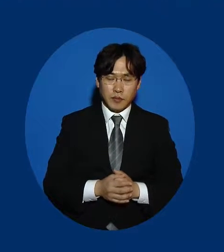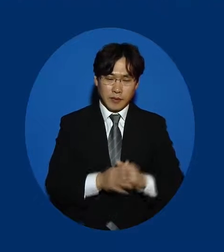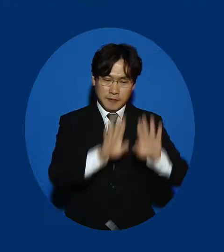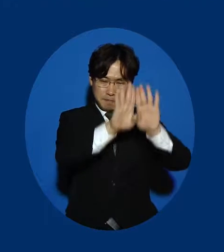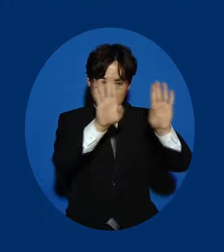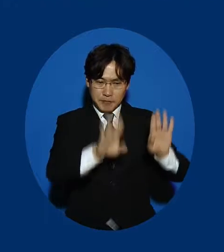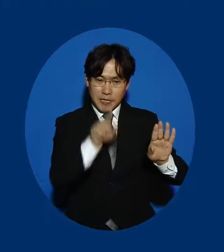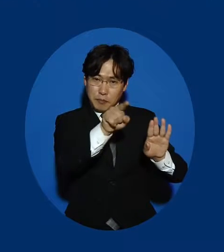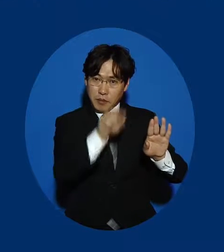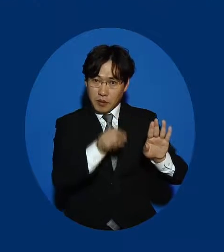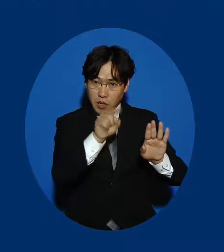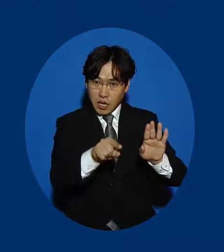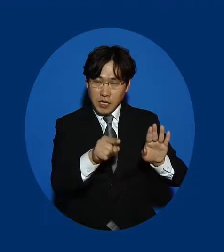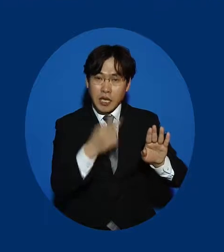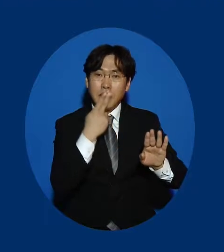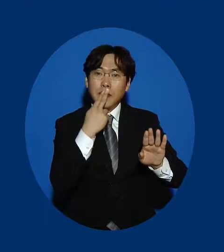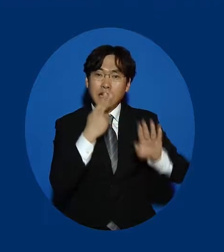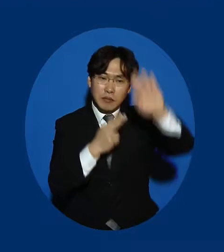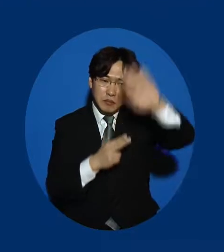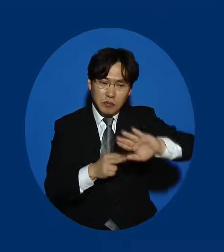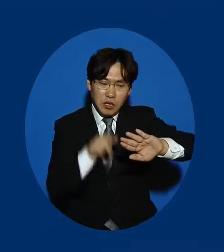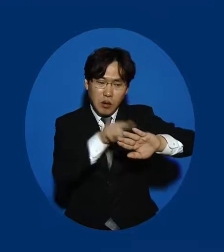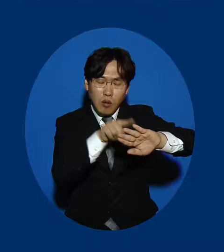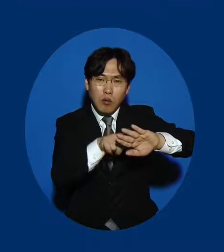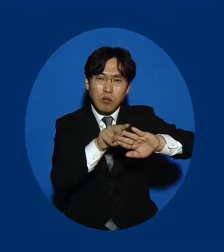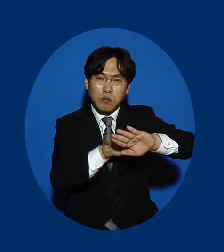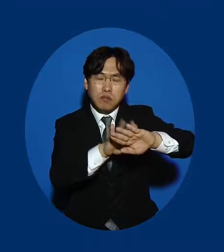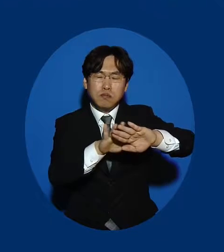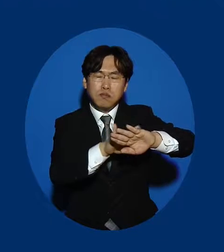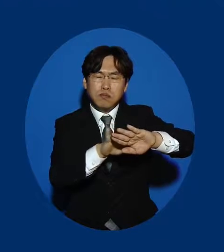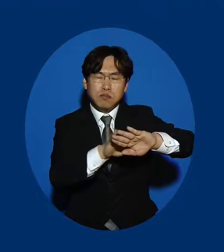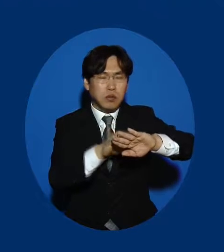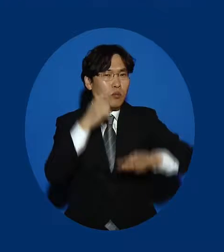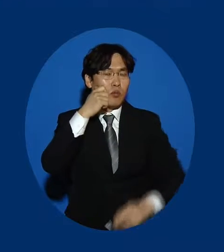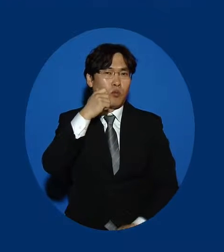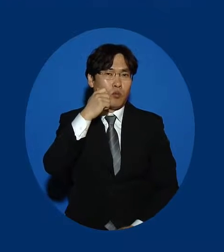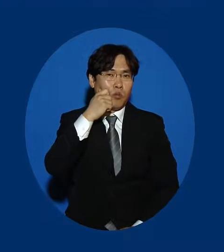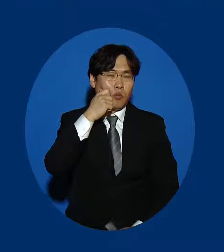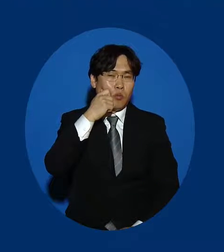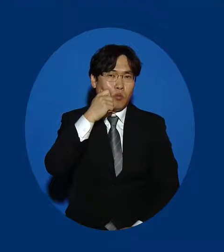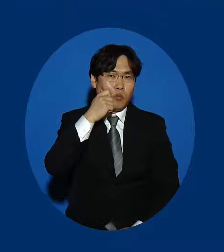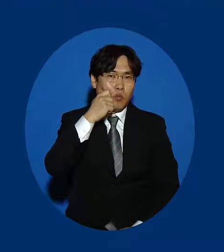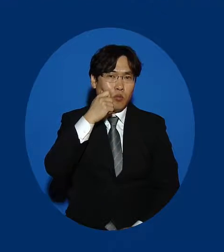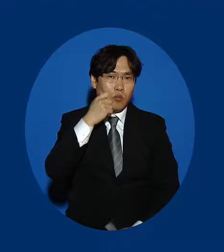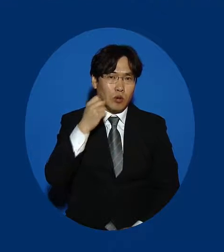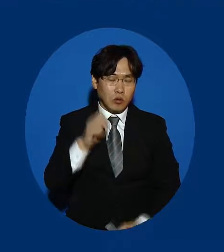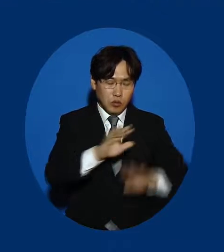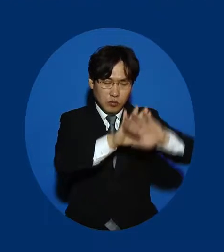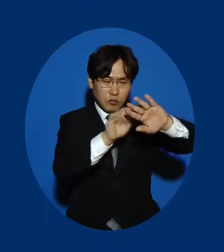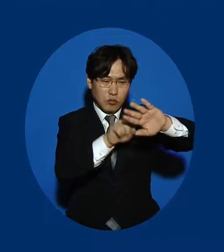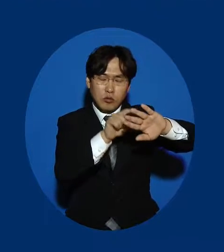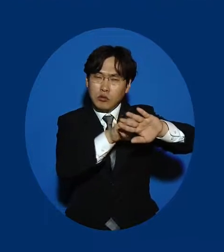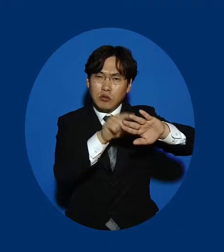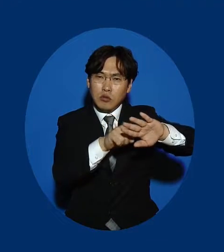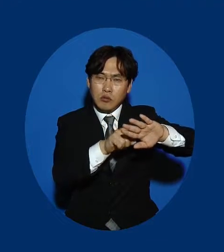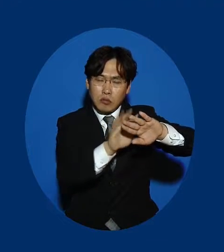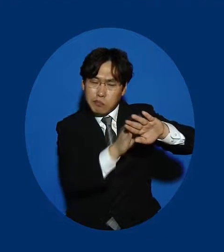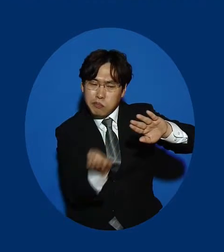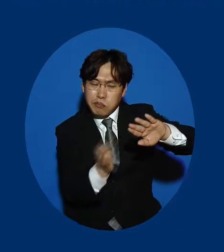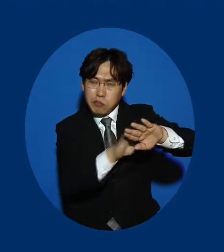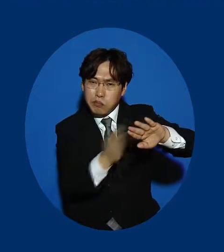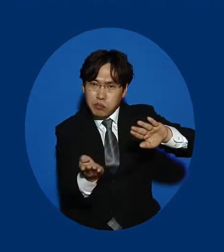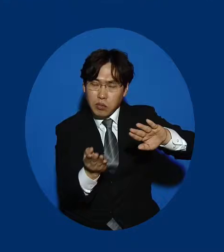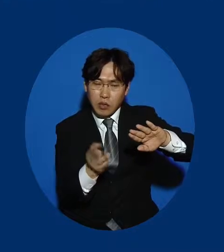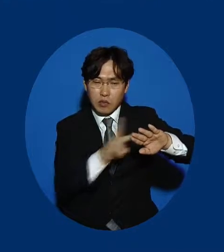필름을 붙여서 이게 인식을 못하겠다 이런 불만이 많았고 어떤 경우는 황금 필름이 막 더더더 떨어졌는데도 교체도